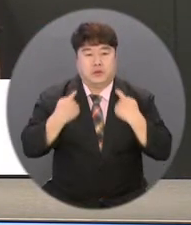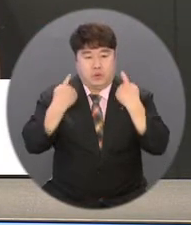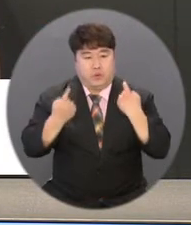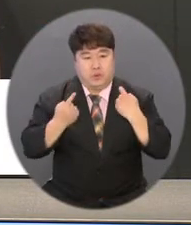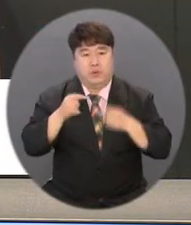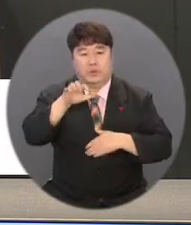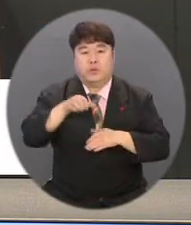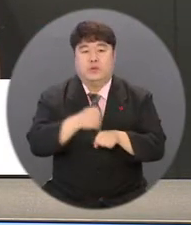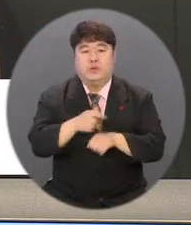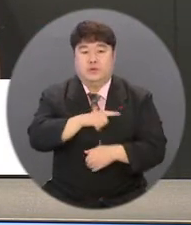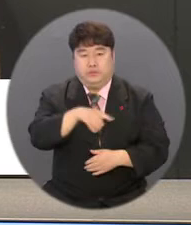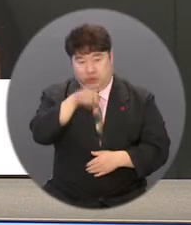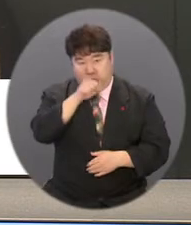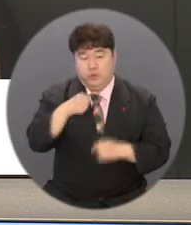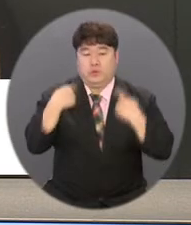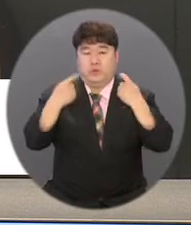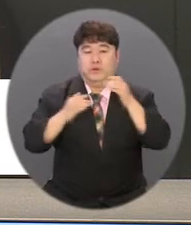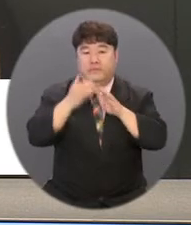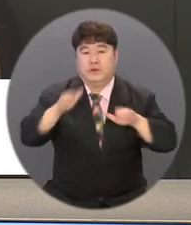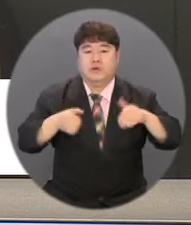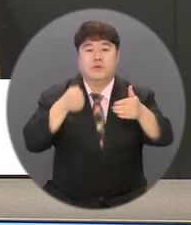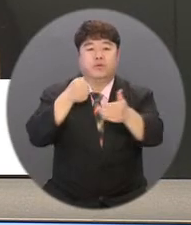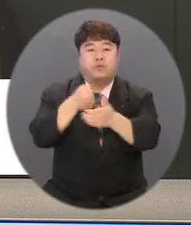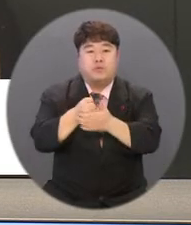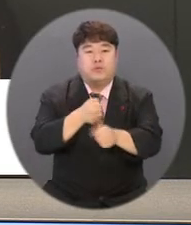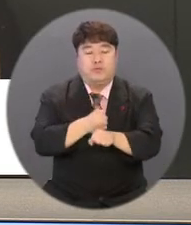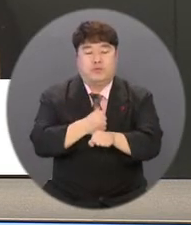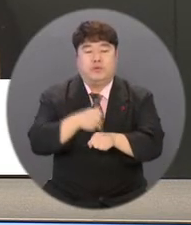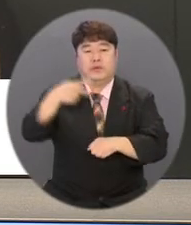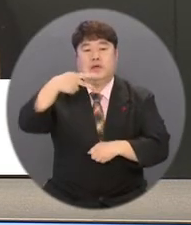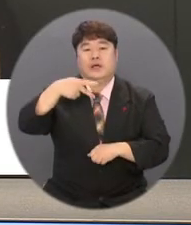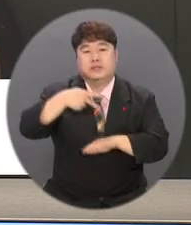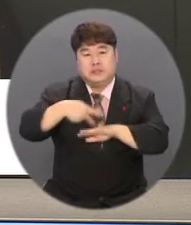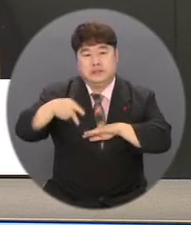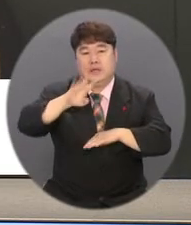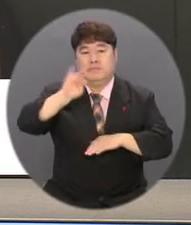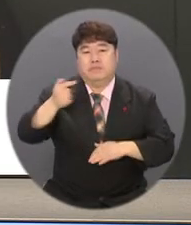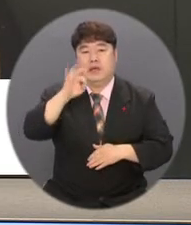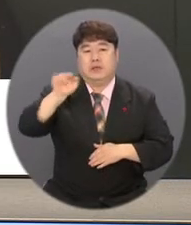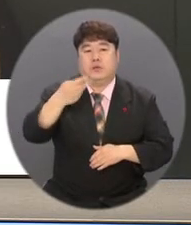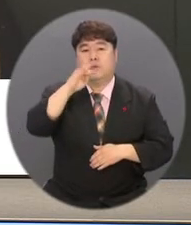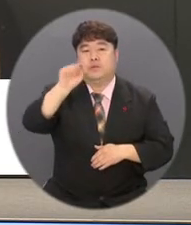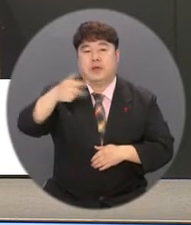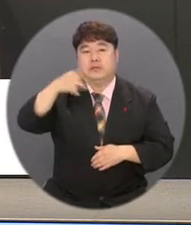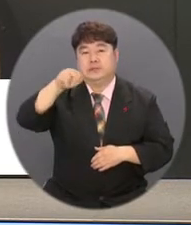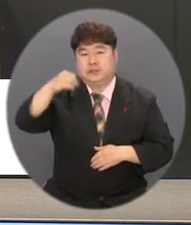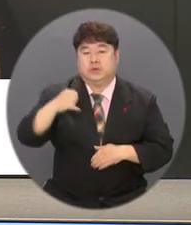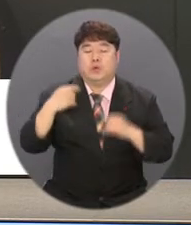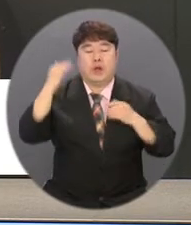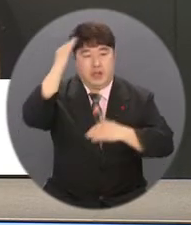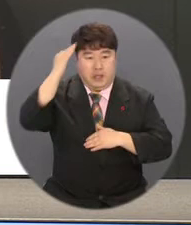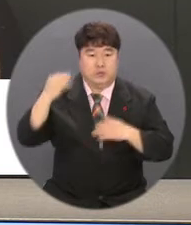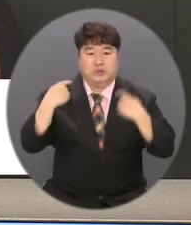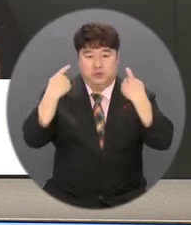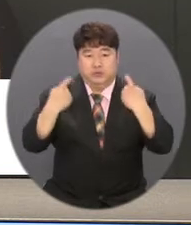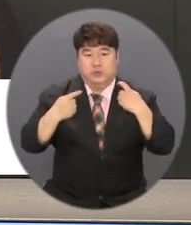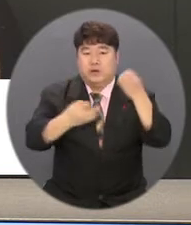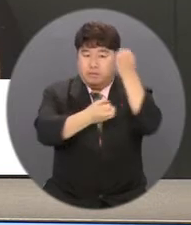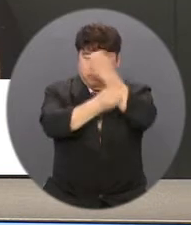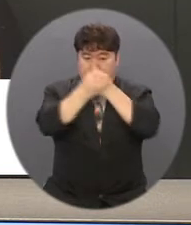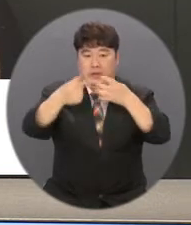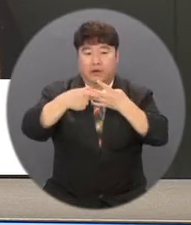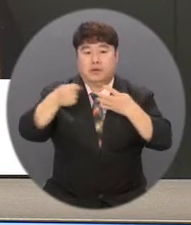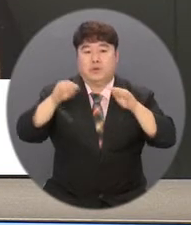세계관광기구의 최우수 관광마을로 지정된 신안 반월박지도가 한국 관광의 별에 선정됐습니다.